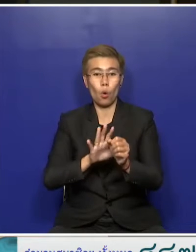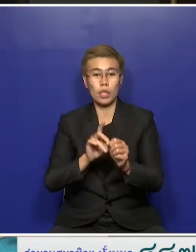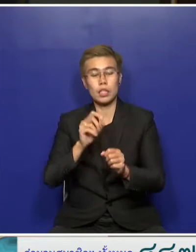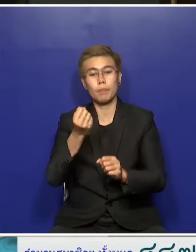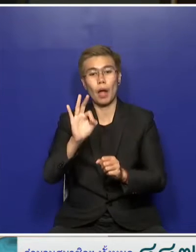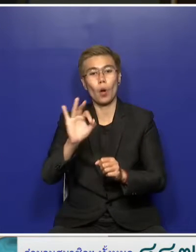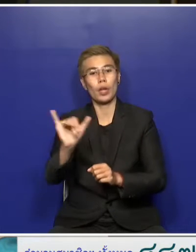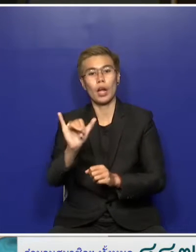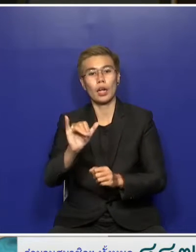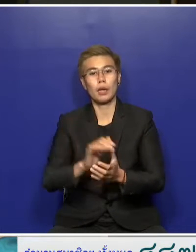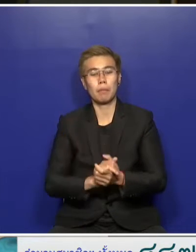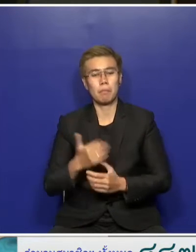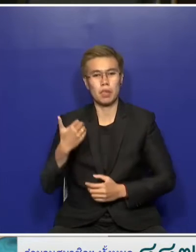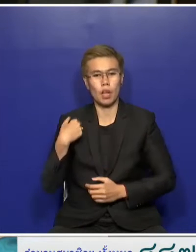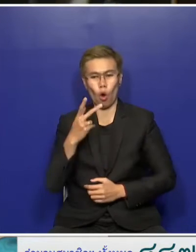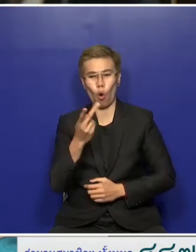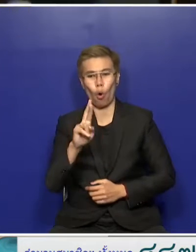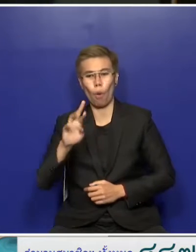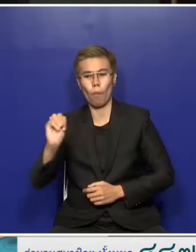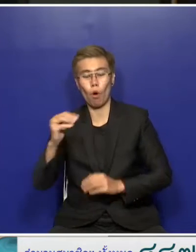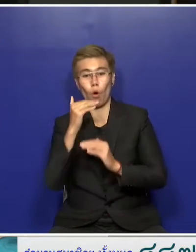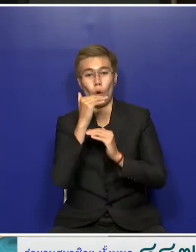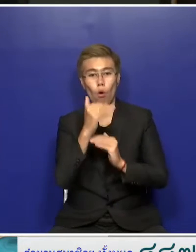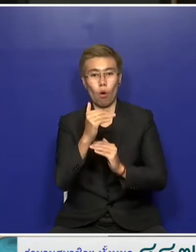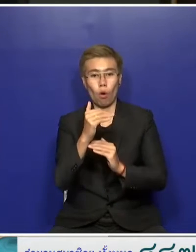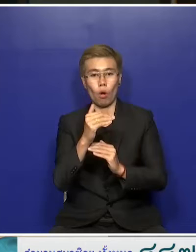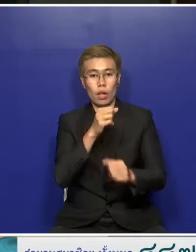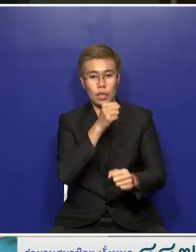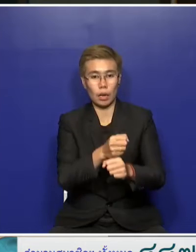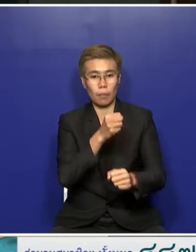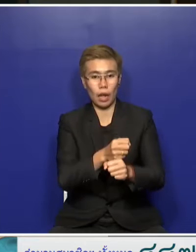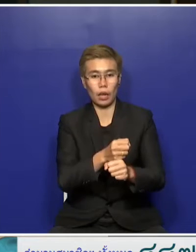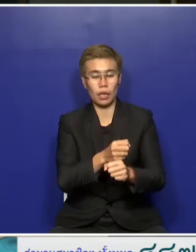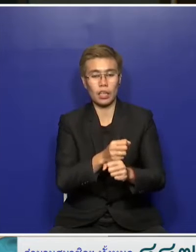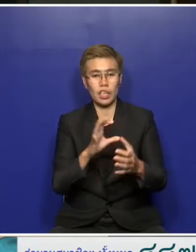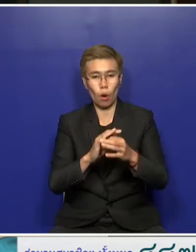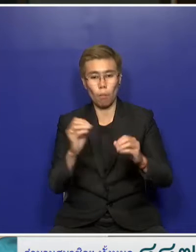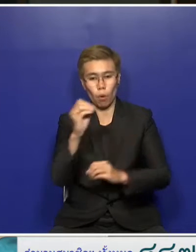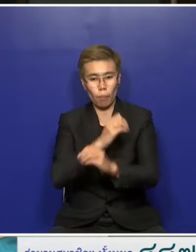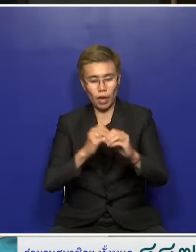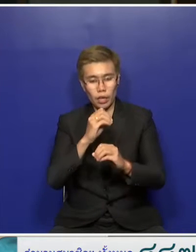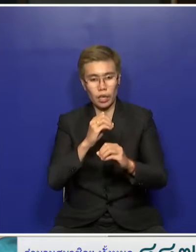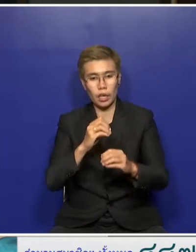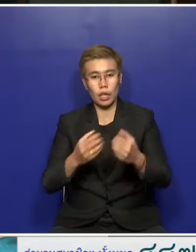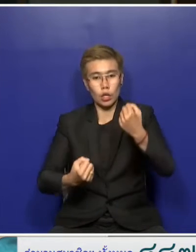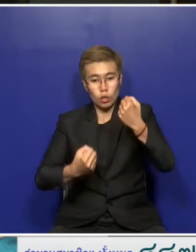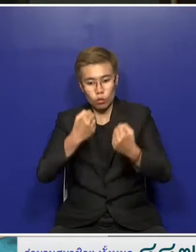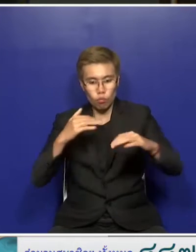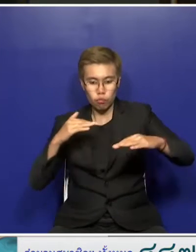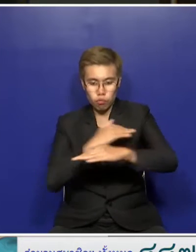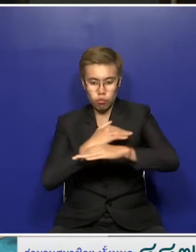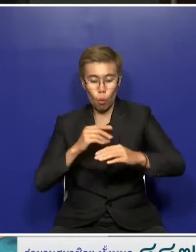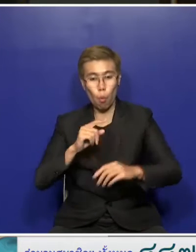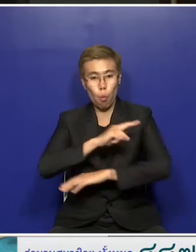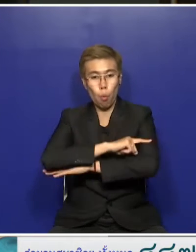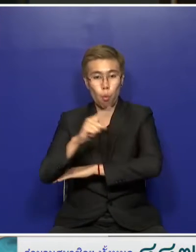หนุดว่าให้นะครับ ตำเนินอการเกี่วกับคามปภายทสนุนใช่วงวันหยุดนี่โดย